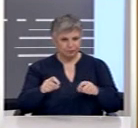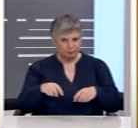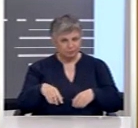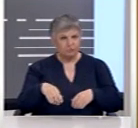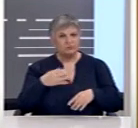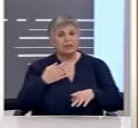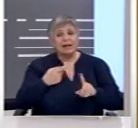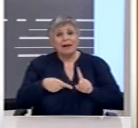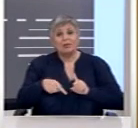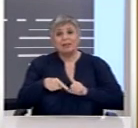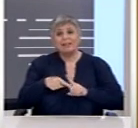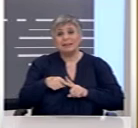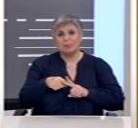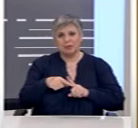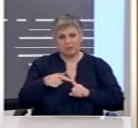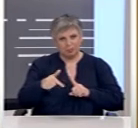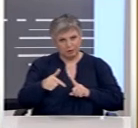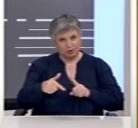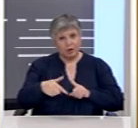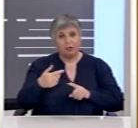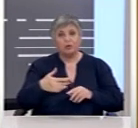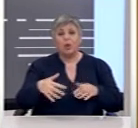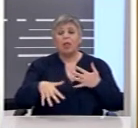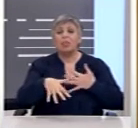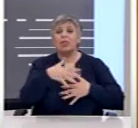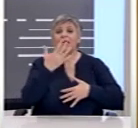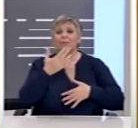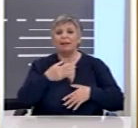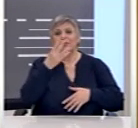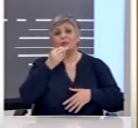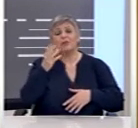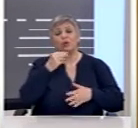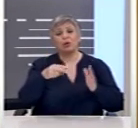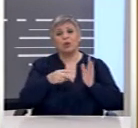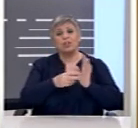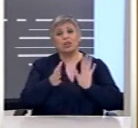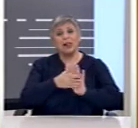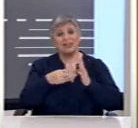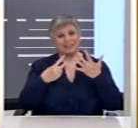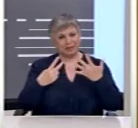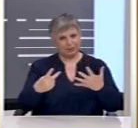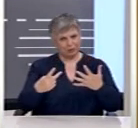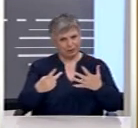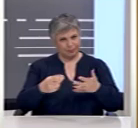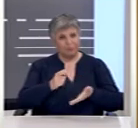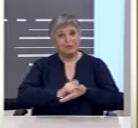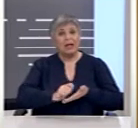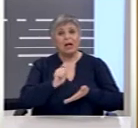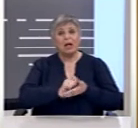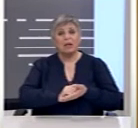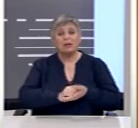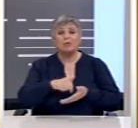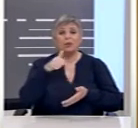Συμπληρωματικά υπεγράφει ένα παράρτημα στις 15 Δευτέρου του 2017 που διευκρίνιζε ότι έγγραφα που εντοπίστηκαν με